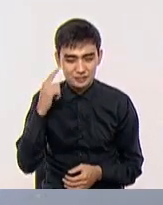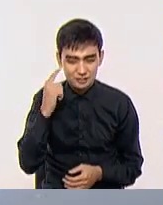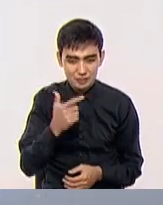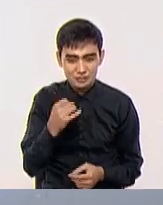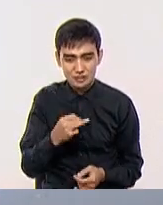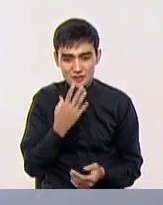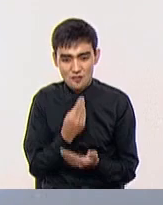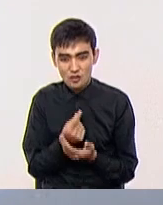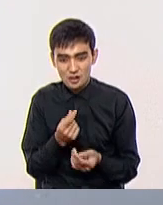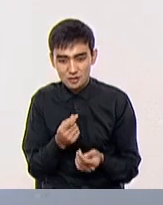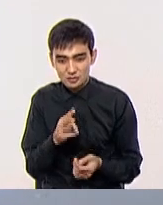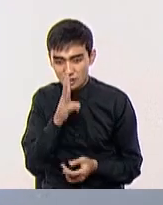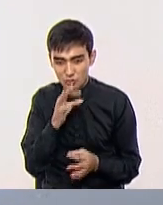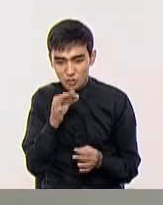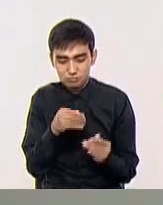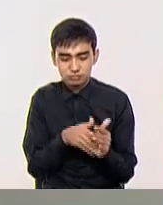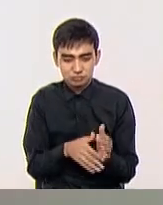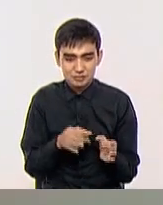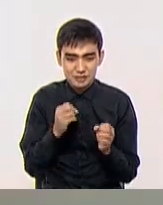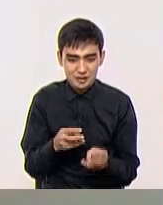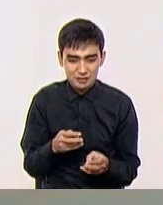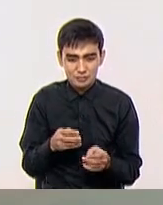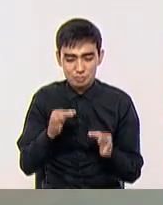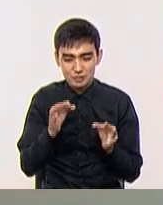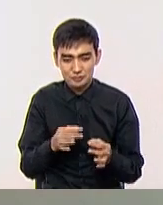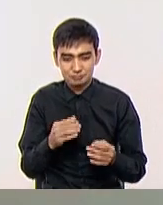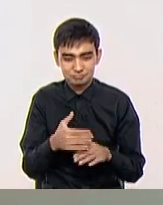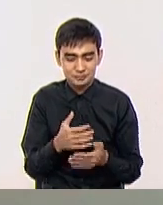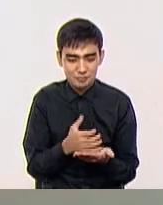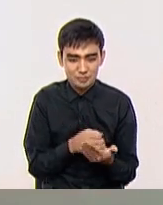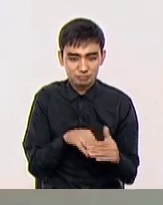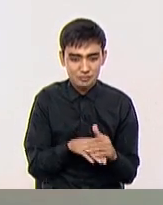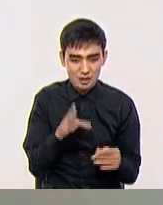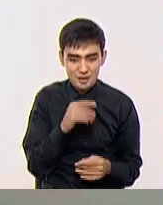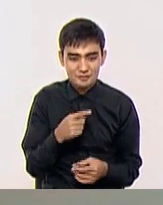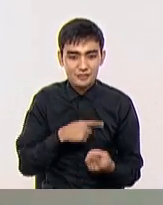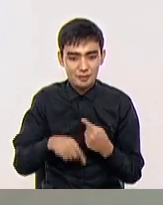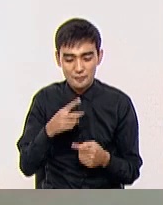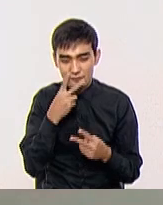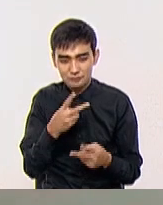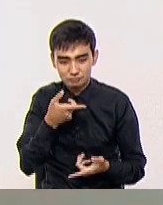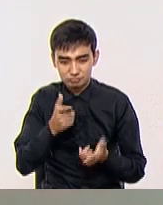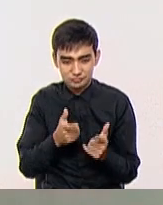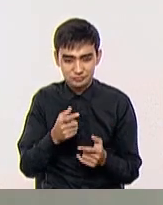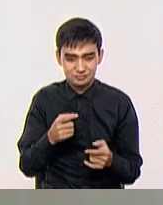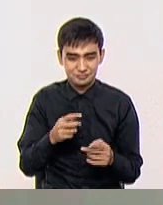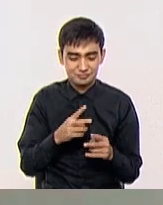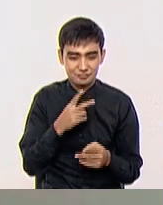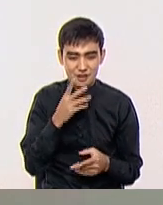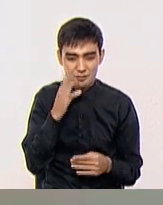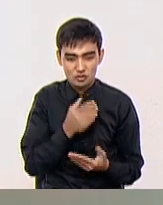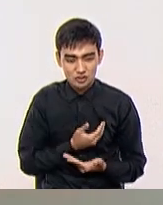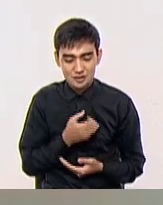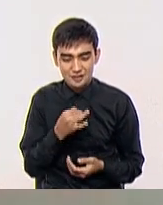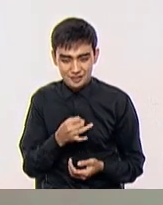начать вести свои доходы и расходы. Потому что только этот способ позволит нам видеть реальную картину и